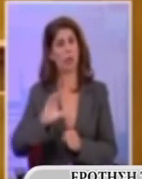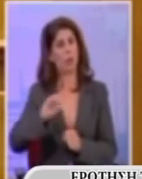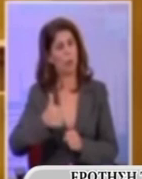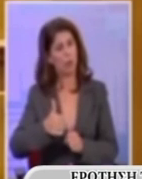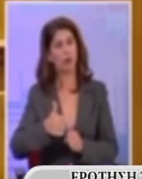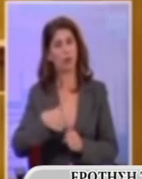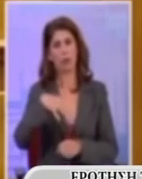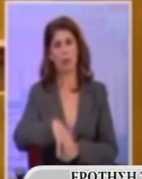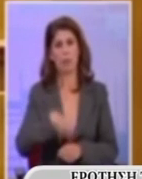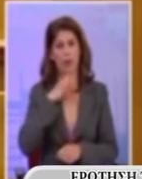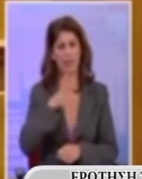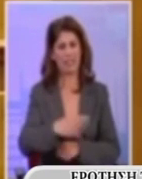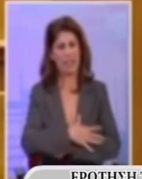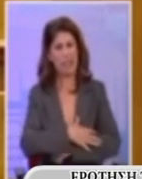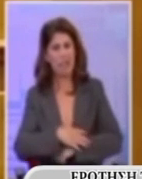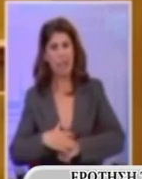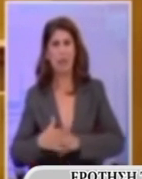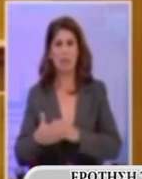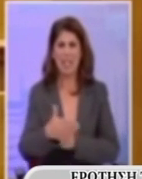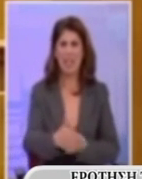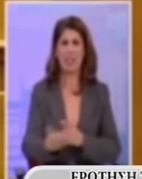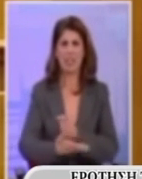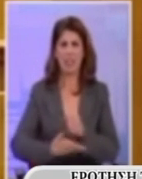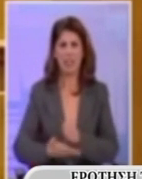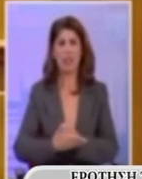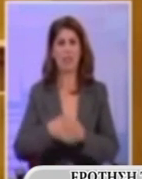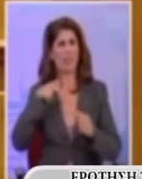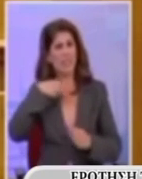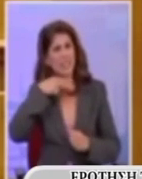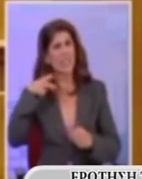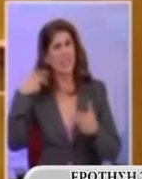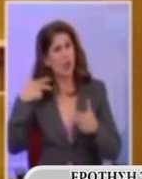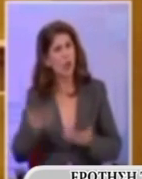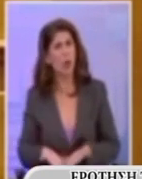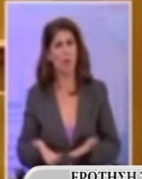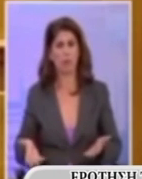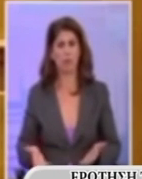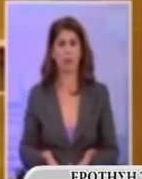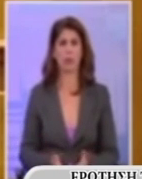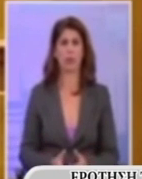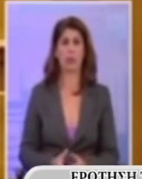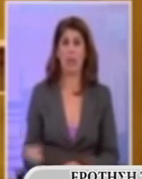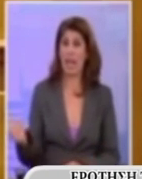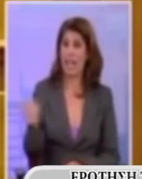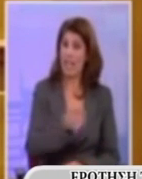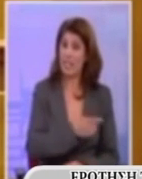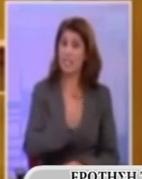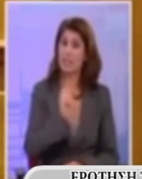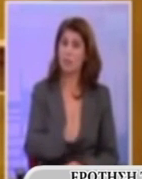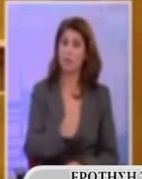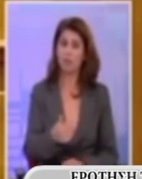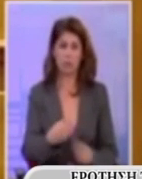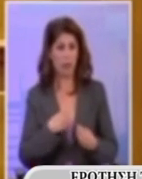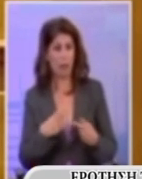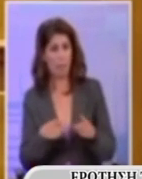4199/2013, η ως άνω εταιρεία Κτηριακές Υποδομές ΑΕ είναι αρμόδια για τη μελέτη απόκτηση γης, κατασκευή,